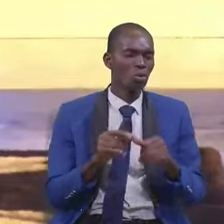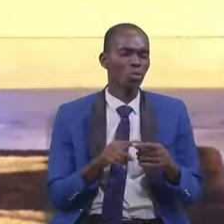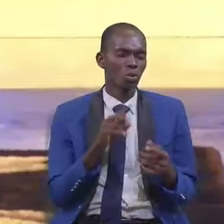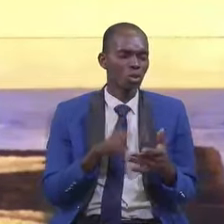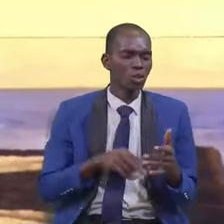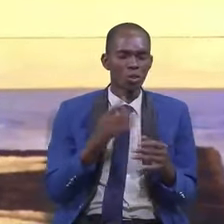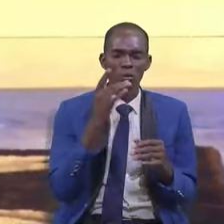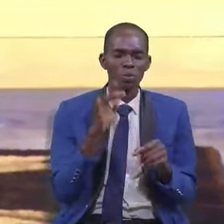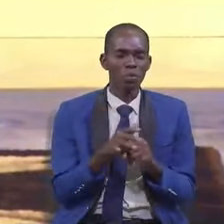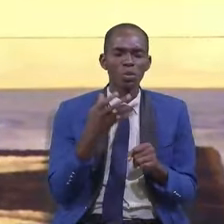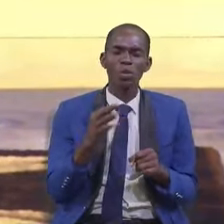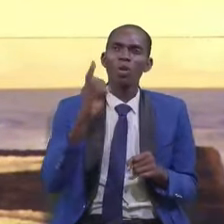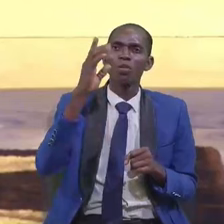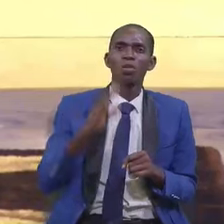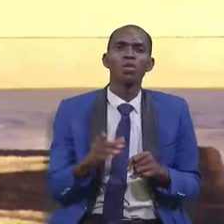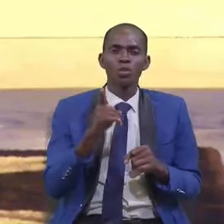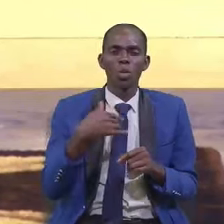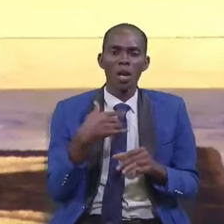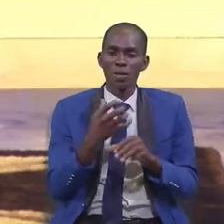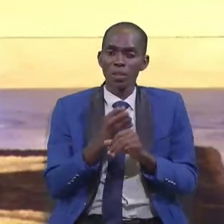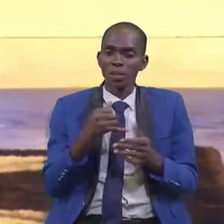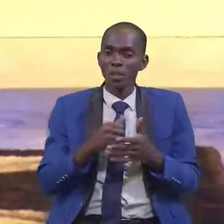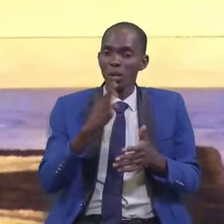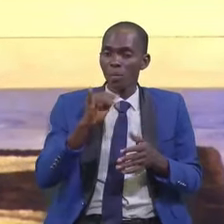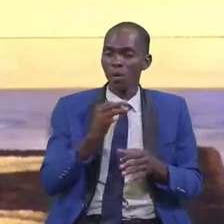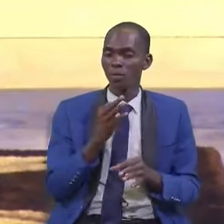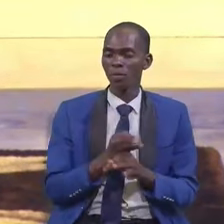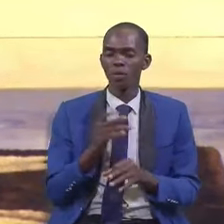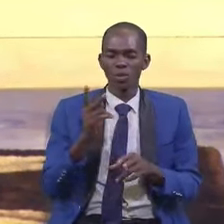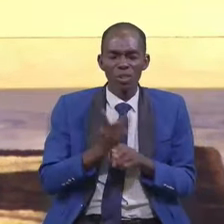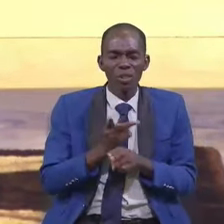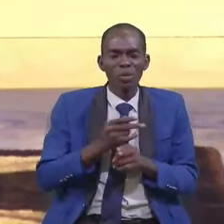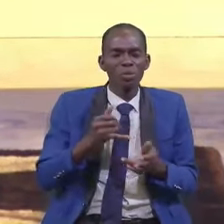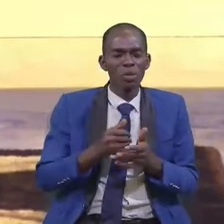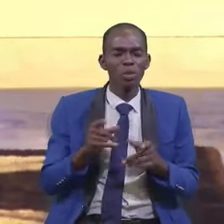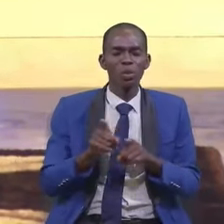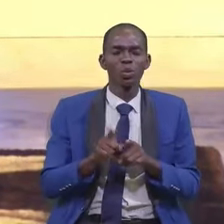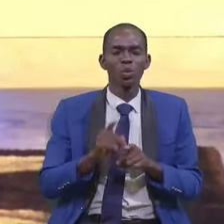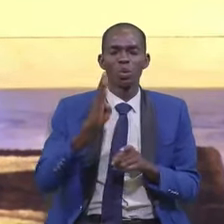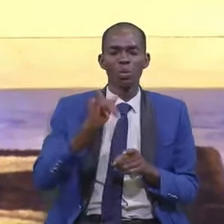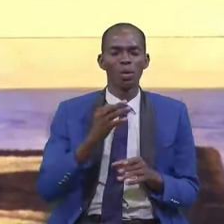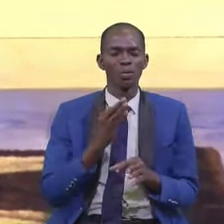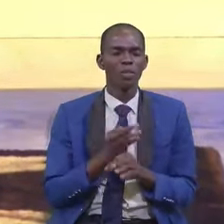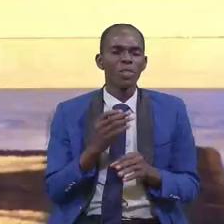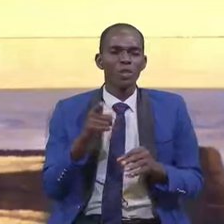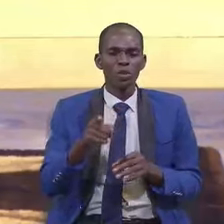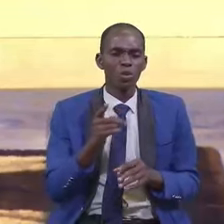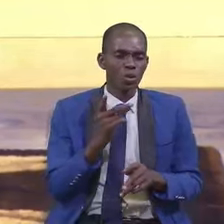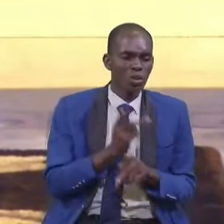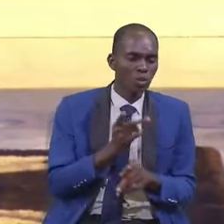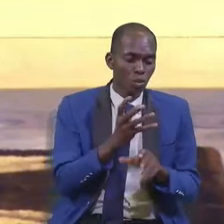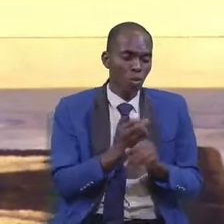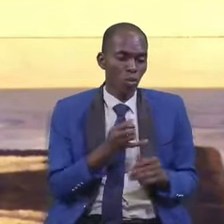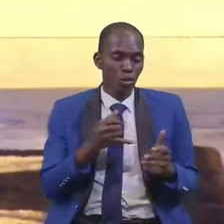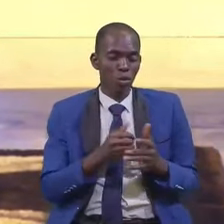par la foi. Vous allez garder cela par la foi. Vous l'avez par la, à travers la parole. Vous allez garder cela par la parole.